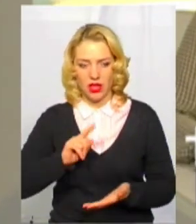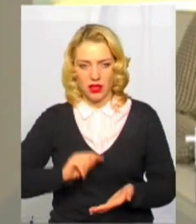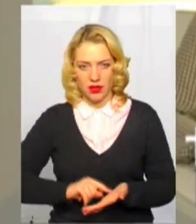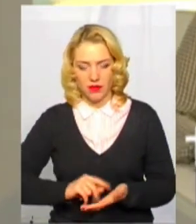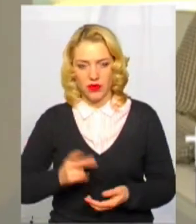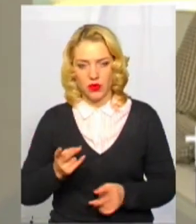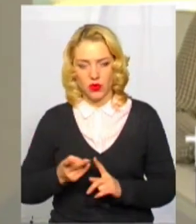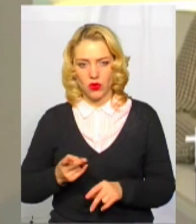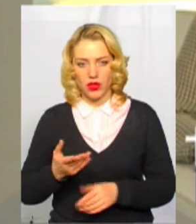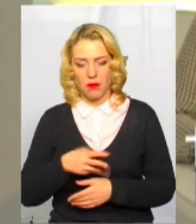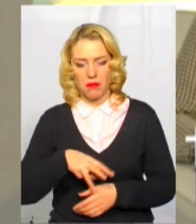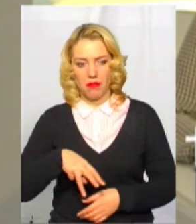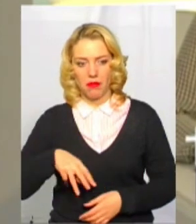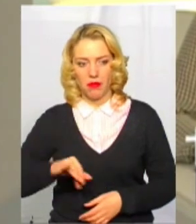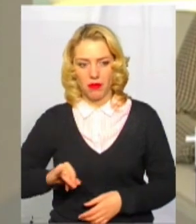питання. Друге, ми